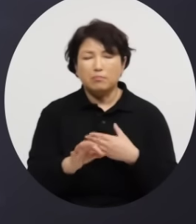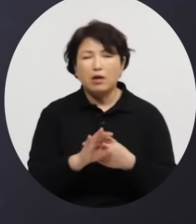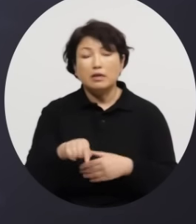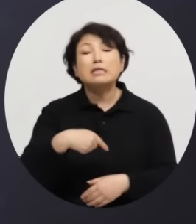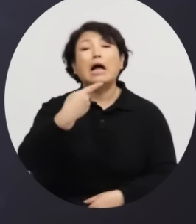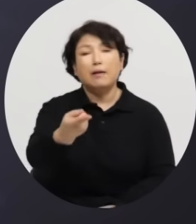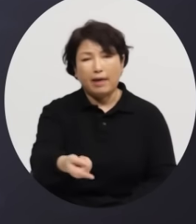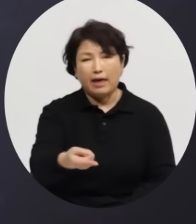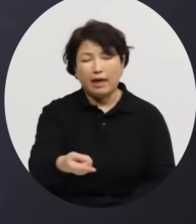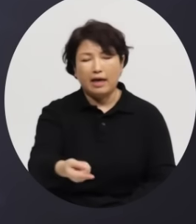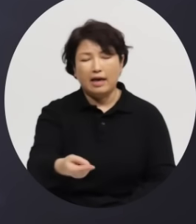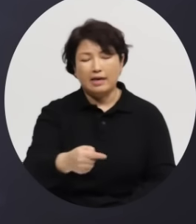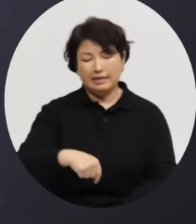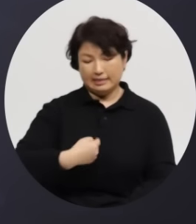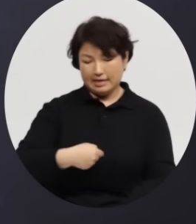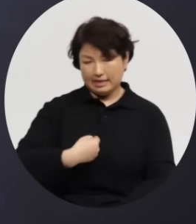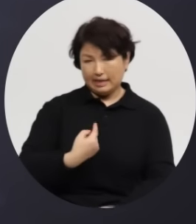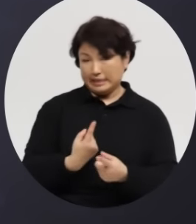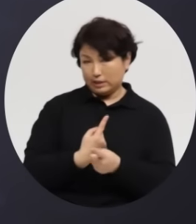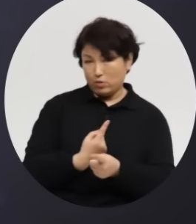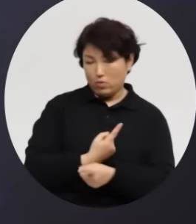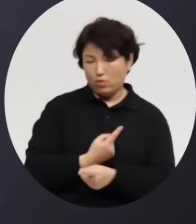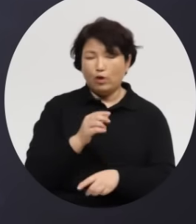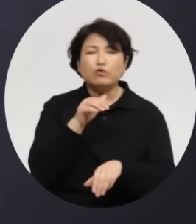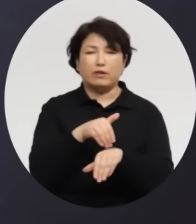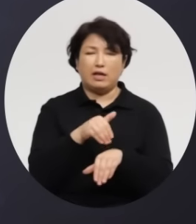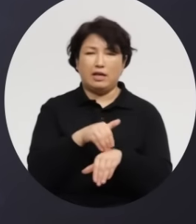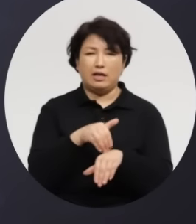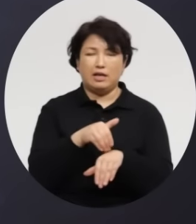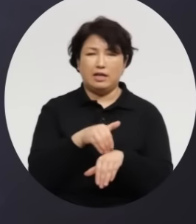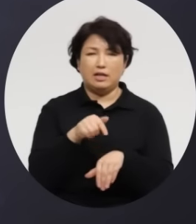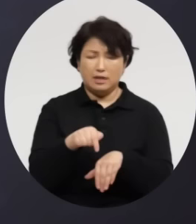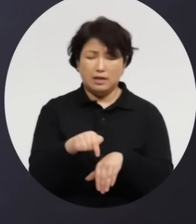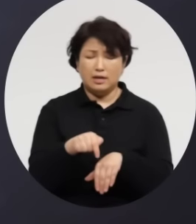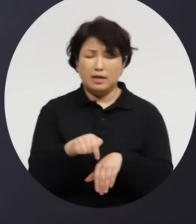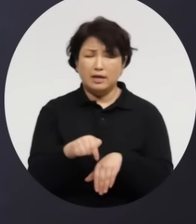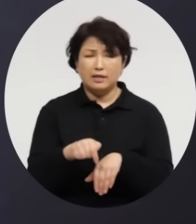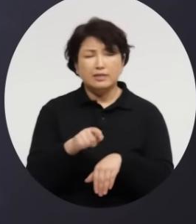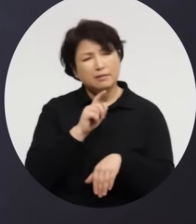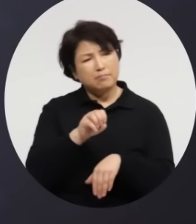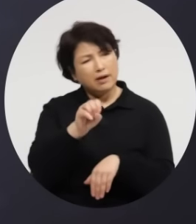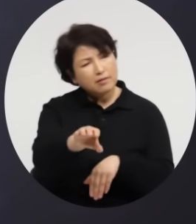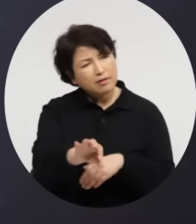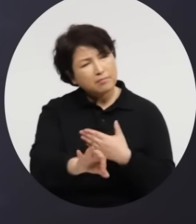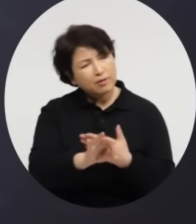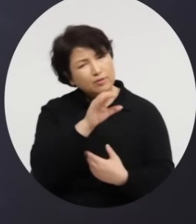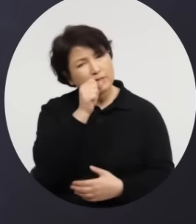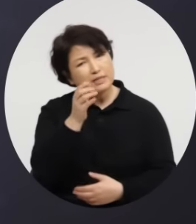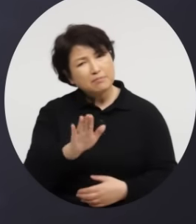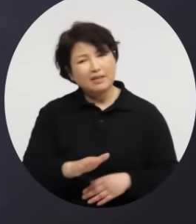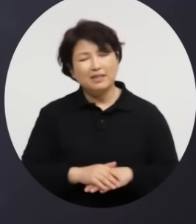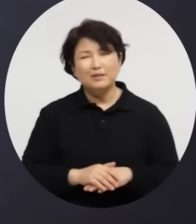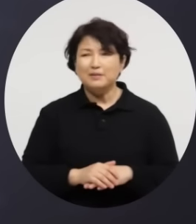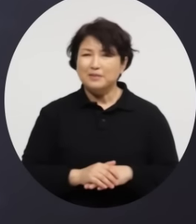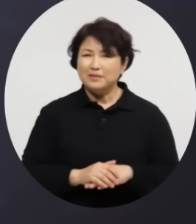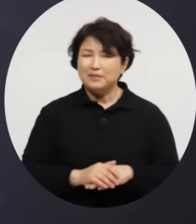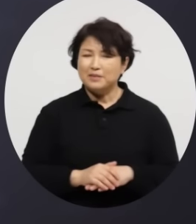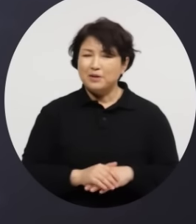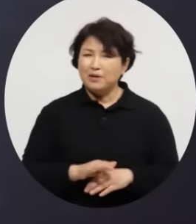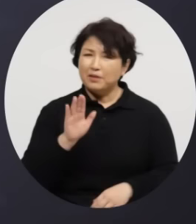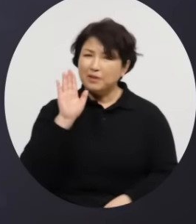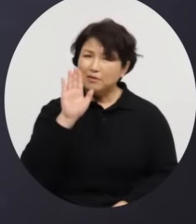수행이라 그러는데 이걸 좀 말씀을 드리면 오히려 순서가 좋은데 우리가 또 다시 만날